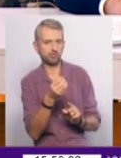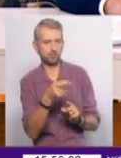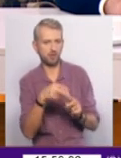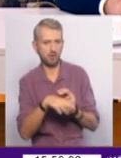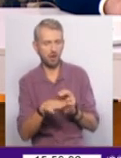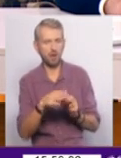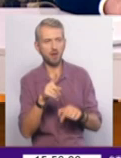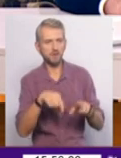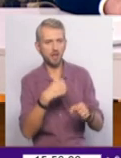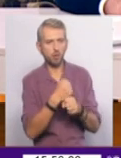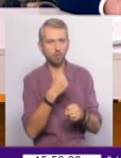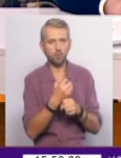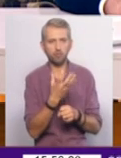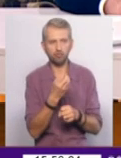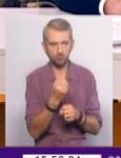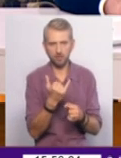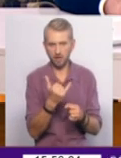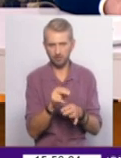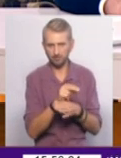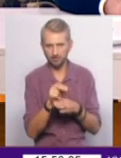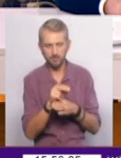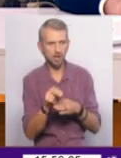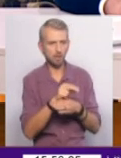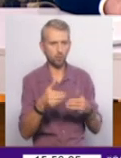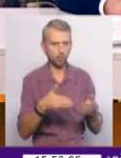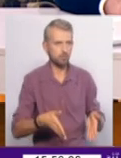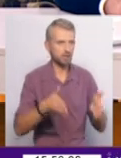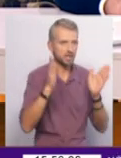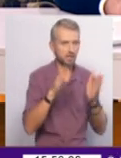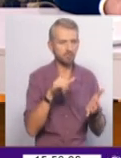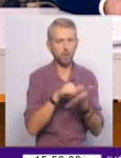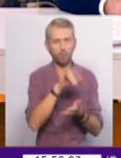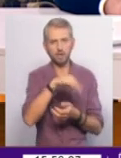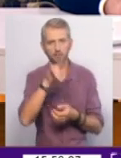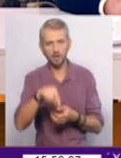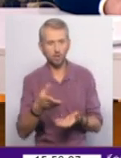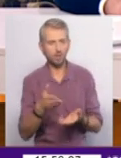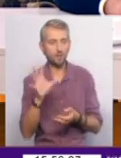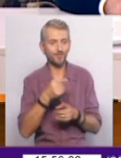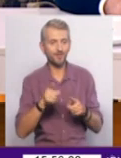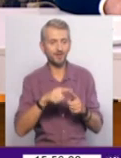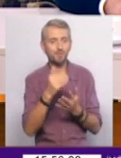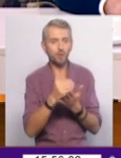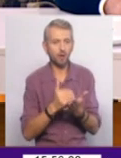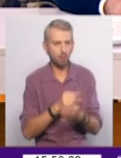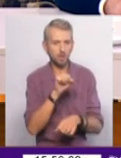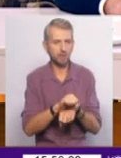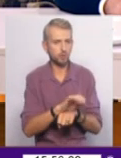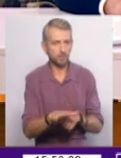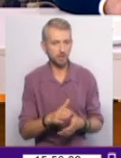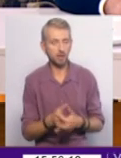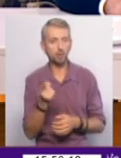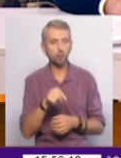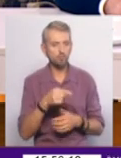роботи ще на сьогоднішній день відбуваються. Це і ремонти під'їздів, і встановлення вікон. Тобто всі ці програми, вони не зупинені, тому